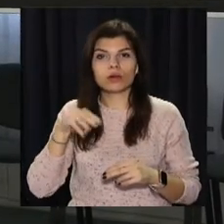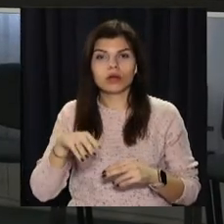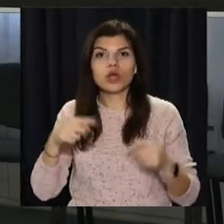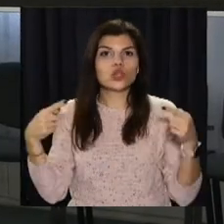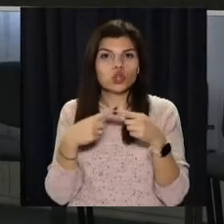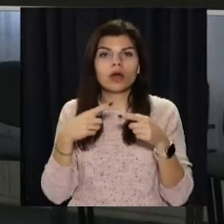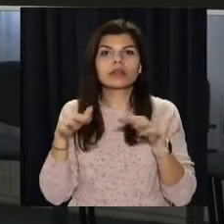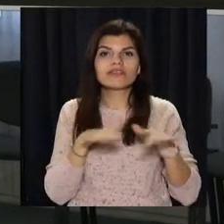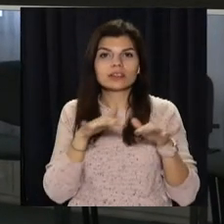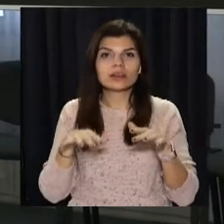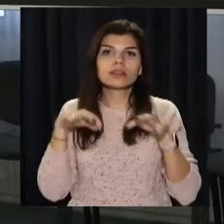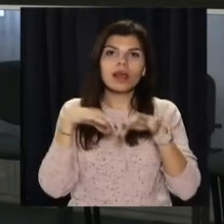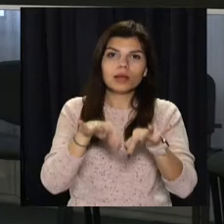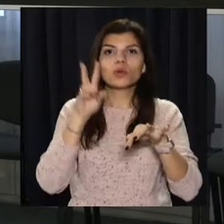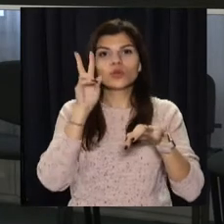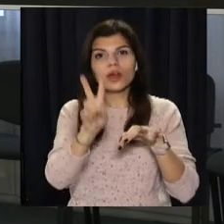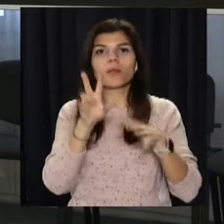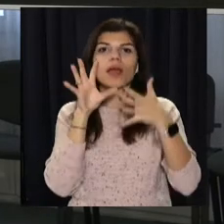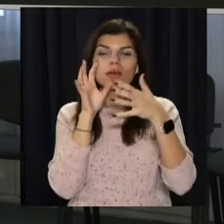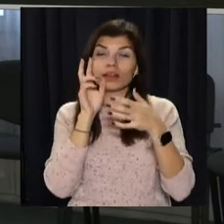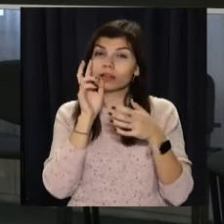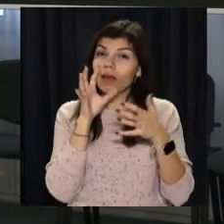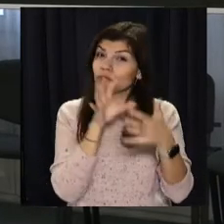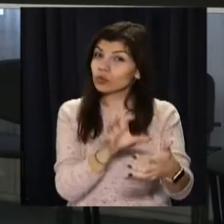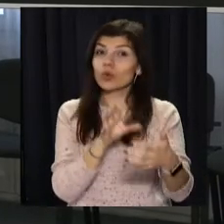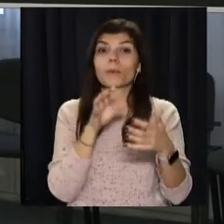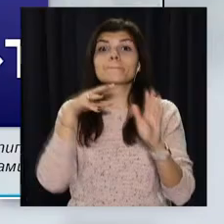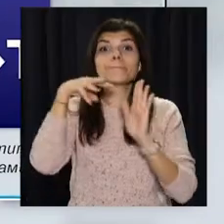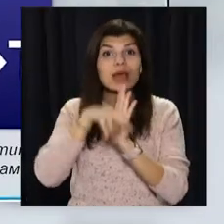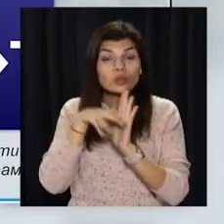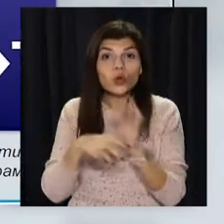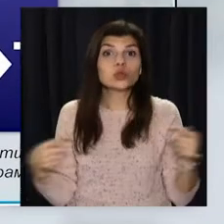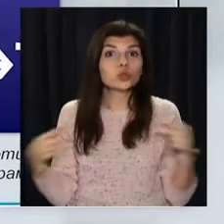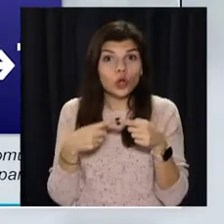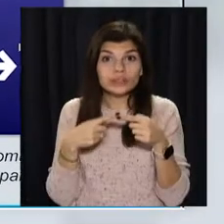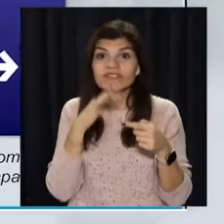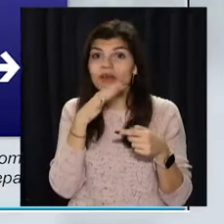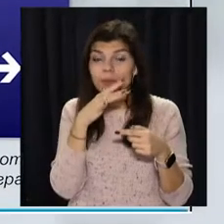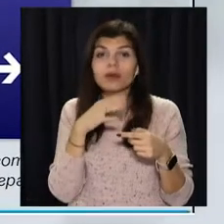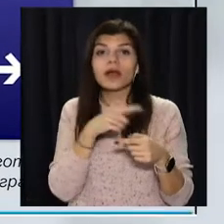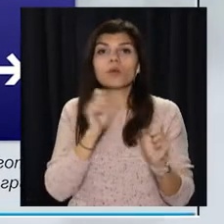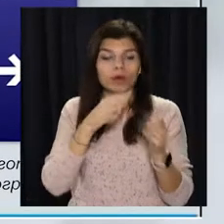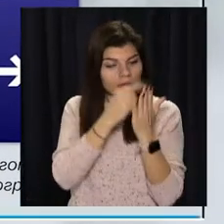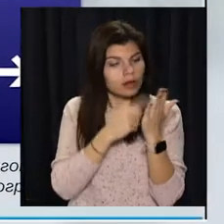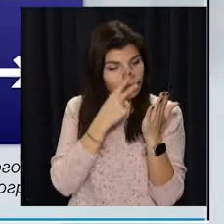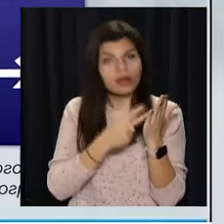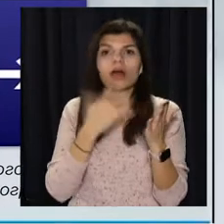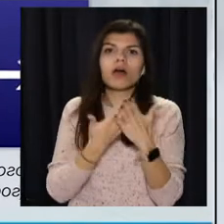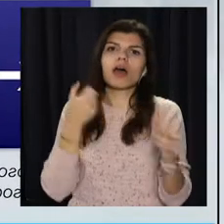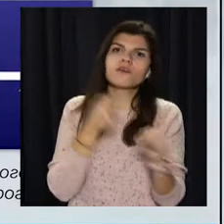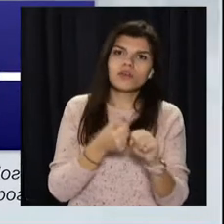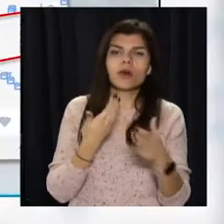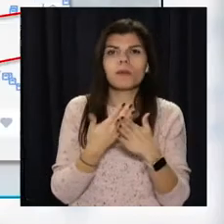громадського транспорту, тролейбусів, трамваїв, автобусів і метро. А ще за застосунком можна буде дізнатися про аварії на дорогах чи